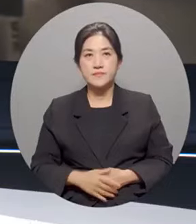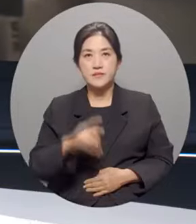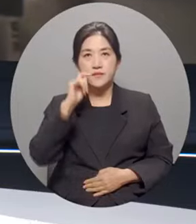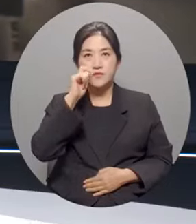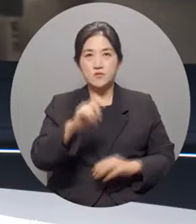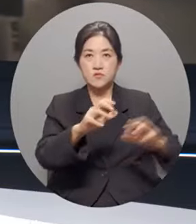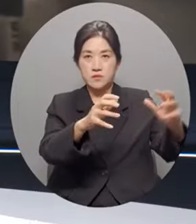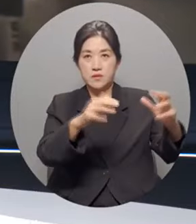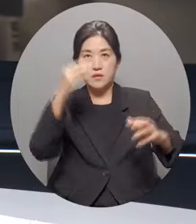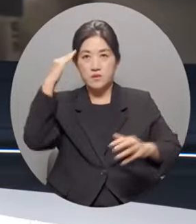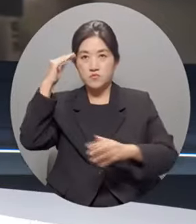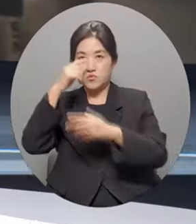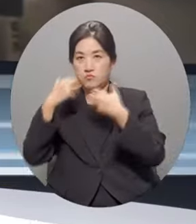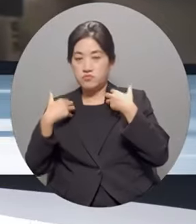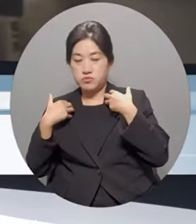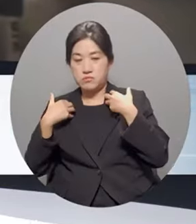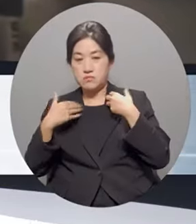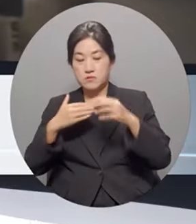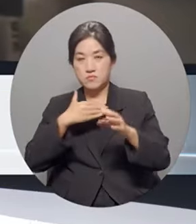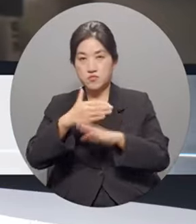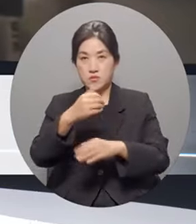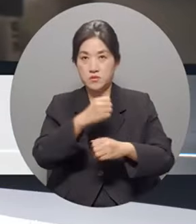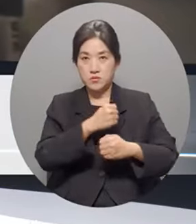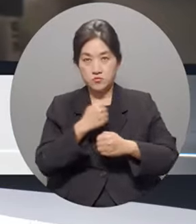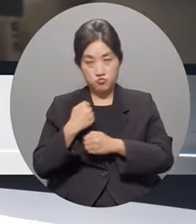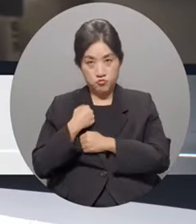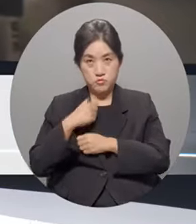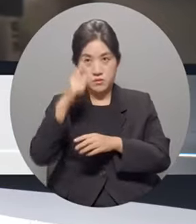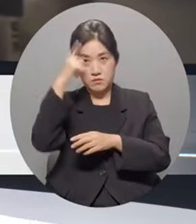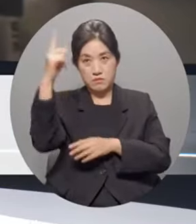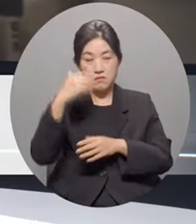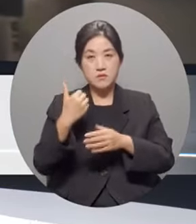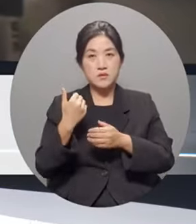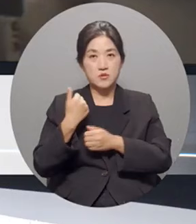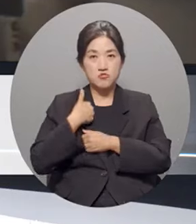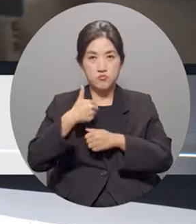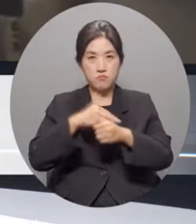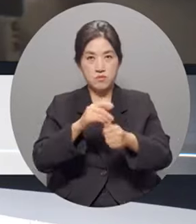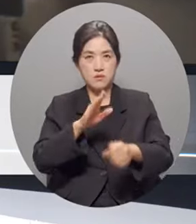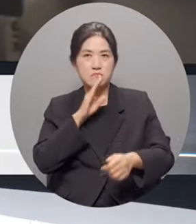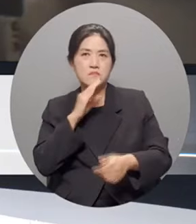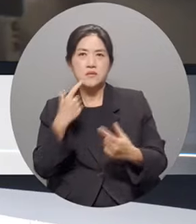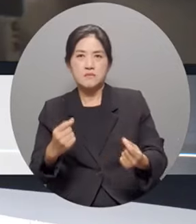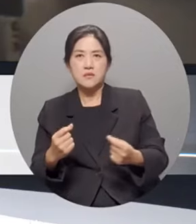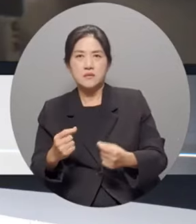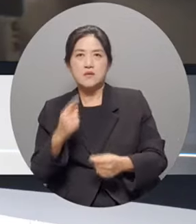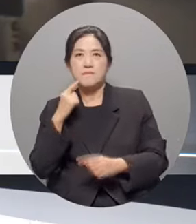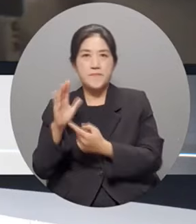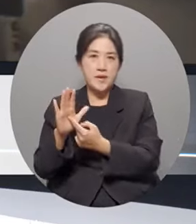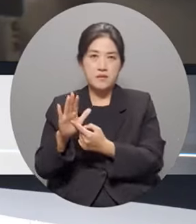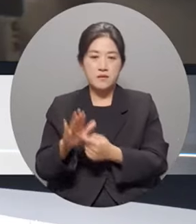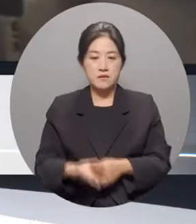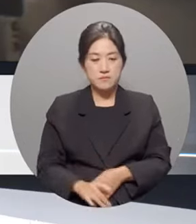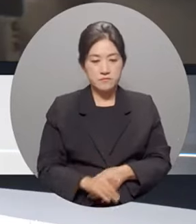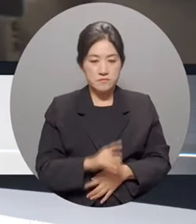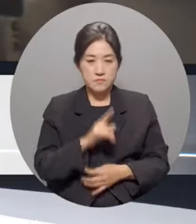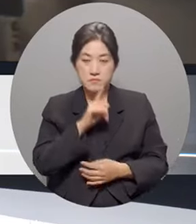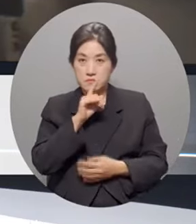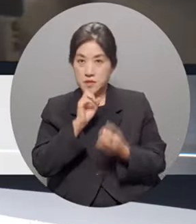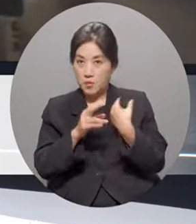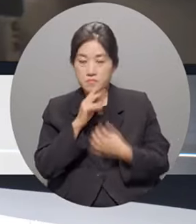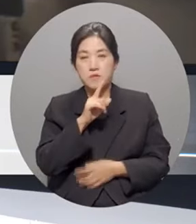우크라이나와 우리정부가 북한군의 러시아 파병을 기정사실화한 상태에서 침묵하던 북한당국이 처음으로